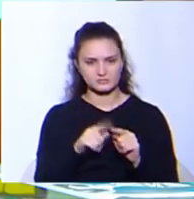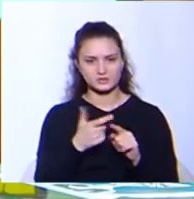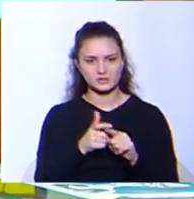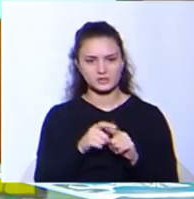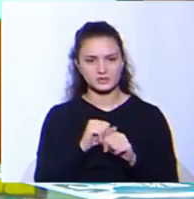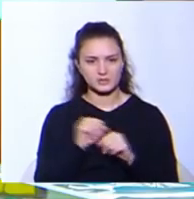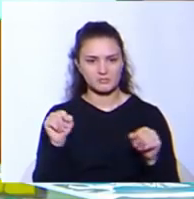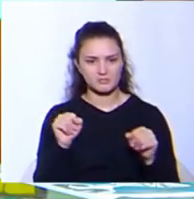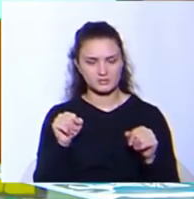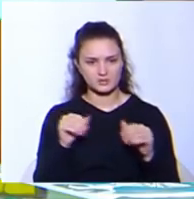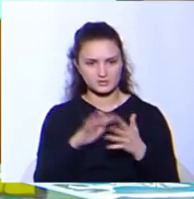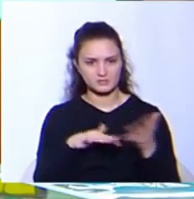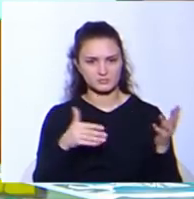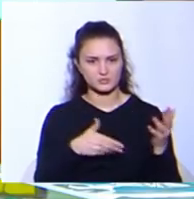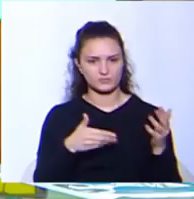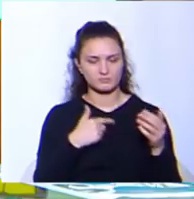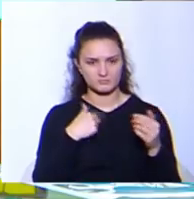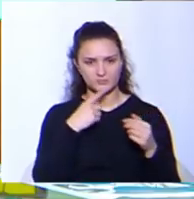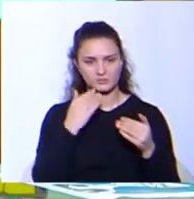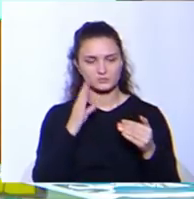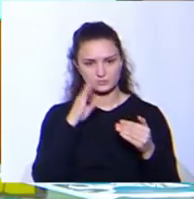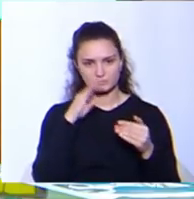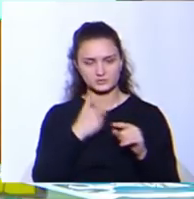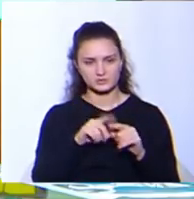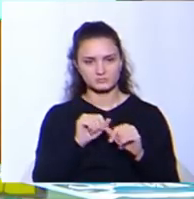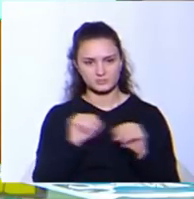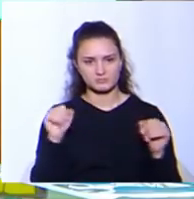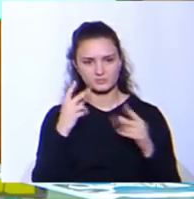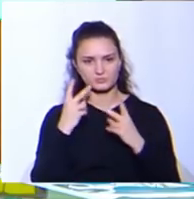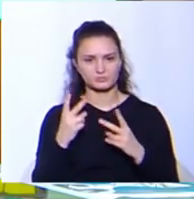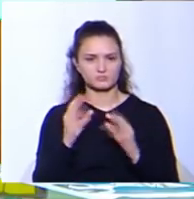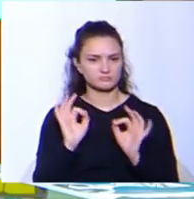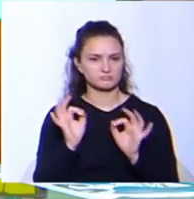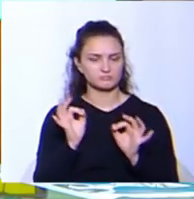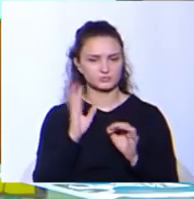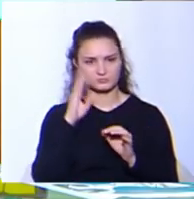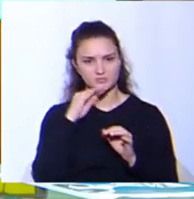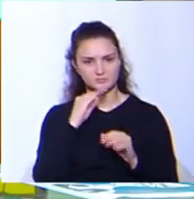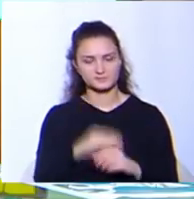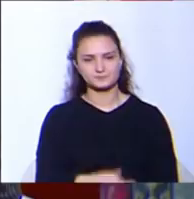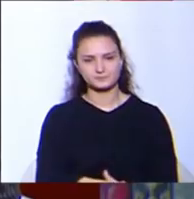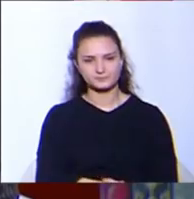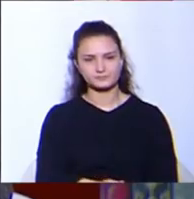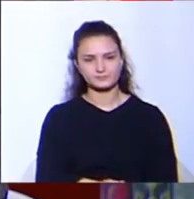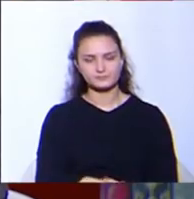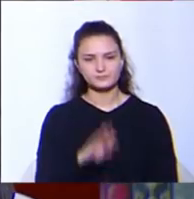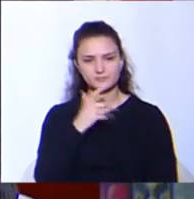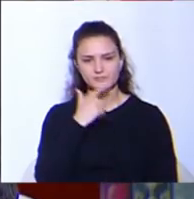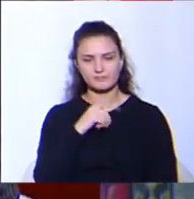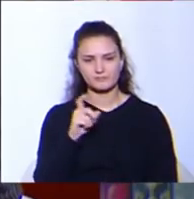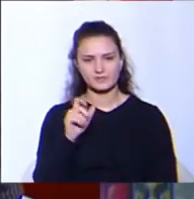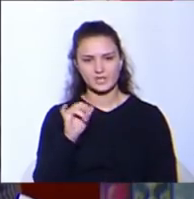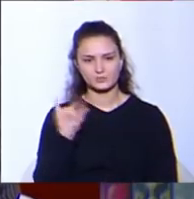ძალიან თამამად აგრძელებენ ცხოვრებას და მე უნდა ვთქვა, რომ მათი მშობლები ძალიან თამამად უყურებენ ამ საკითხებს. გეთანხმებით. მოგეხსენებათ, ქალბატონ